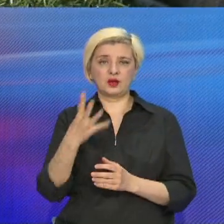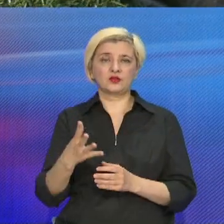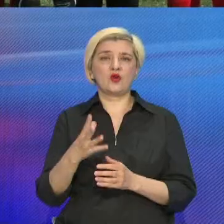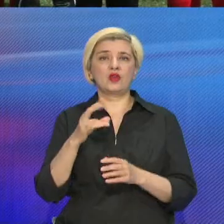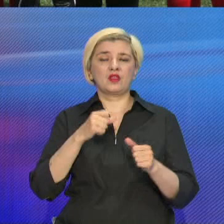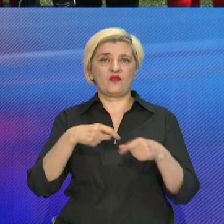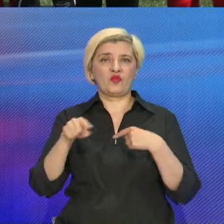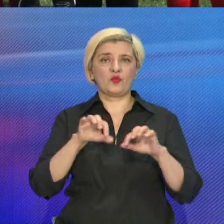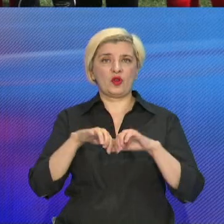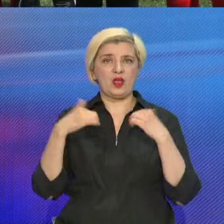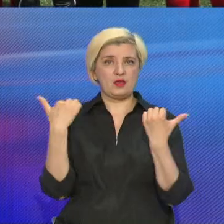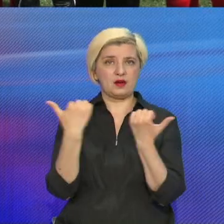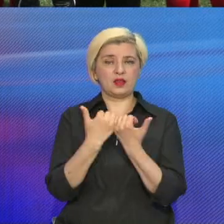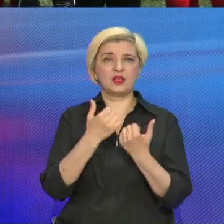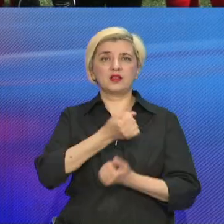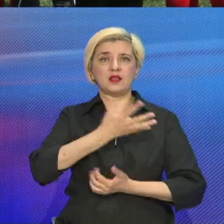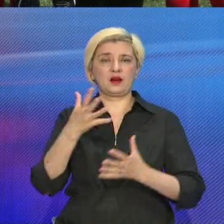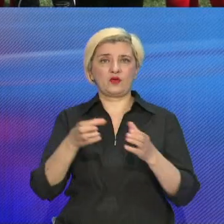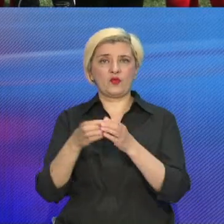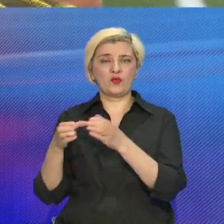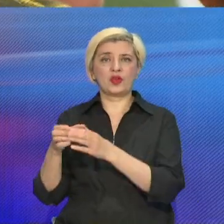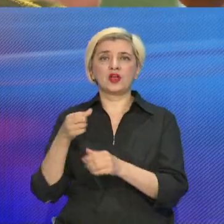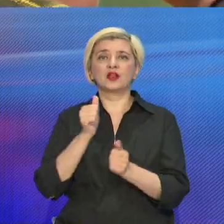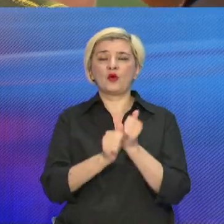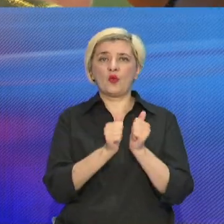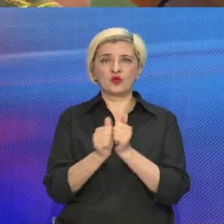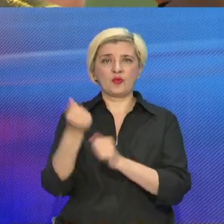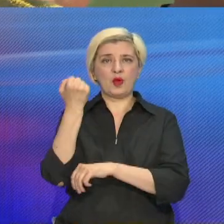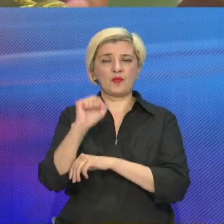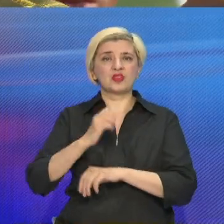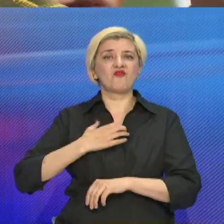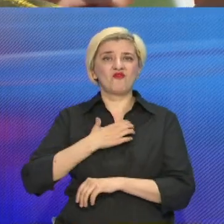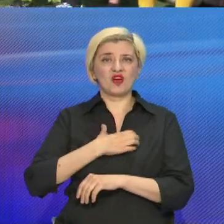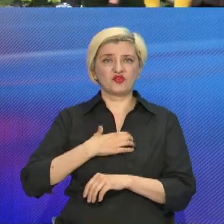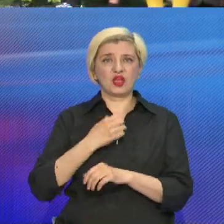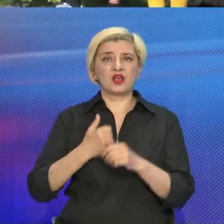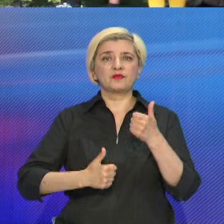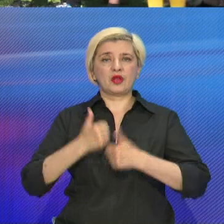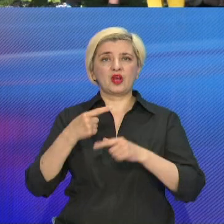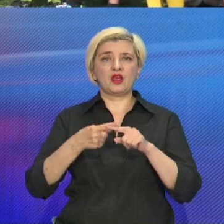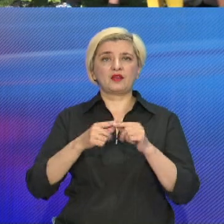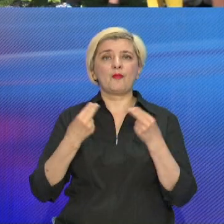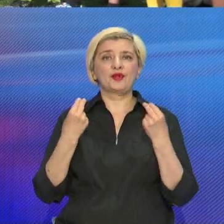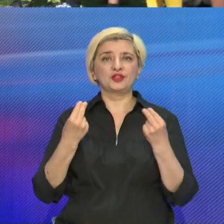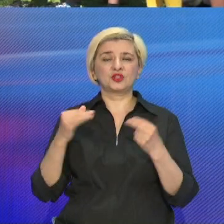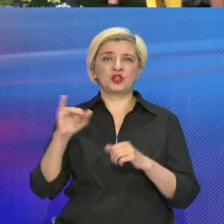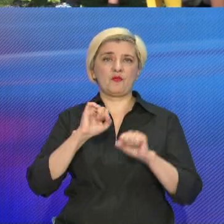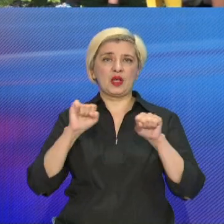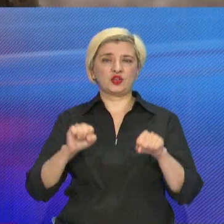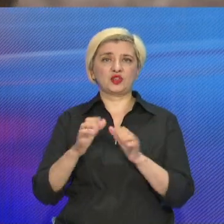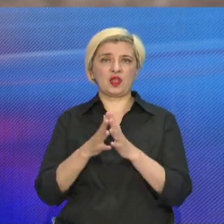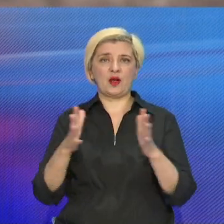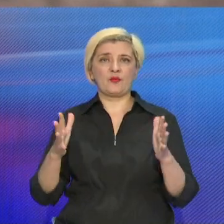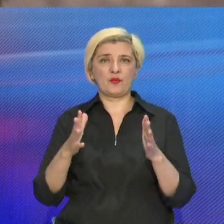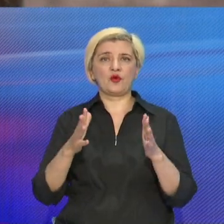кілька команд. Для кожної перемога надзвичай важлива. Спаборництві – це не тільки престиж, але й можливість найбільш мотивованим